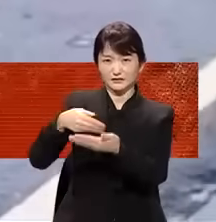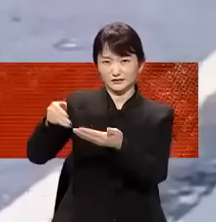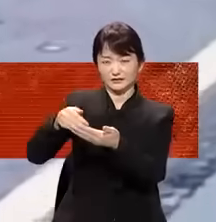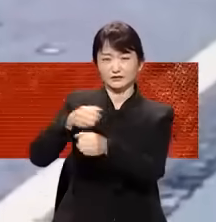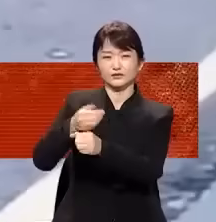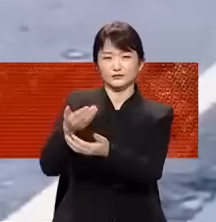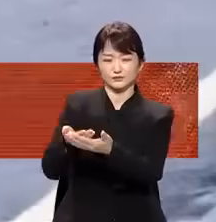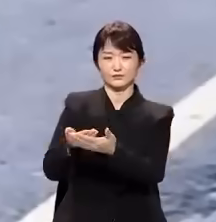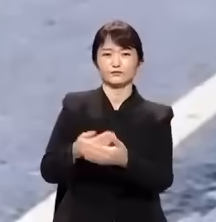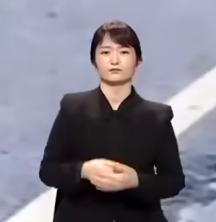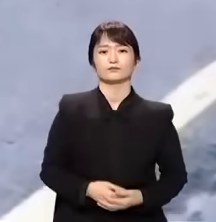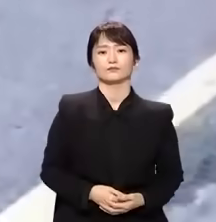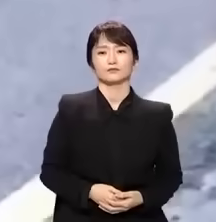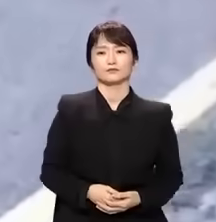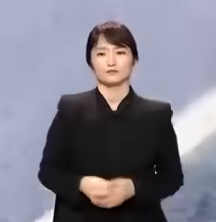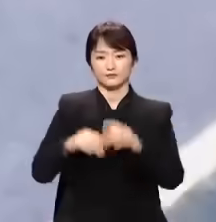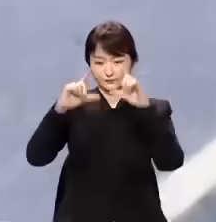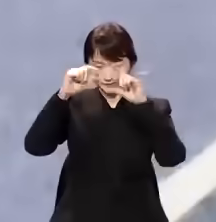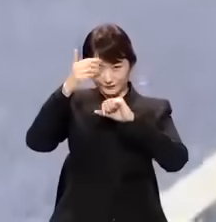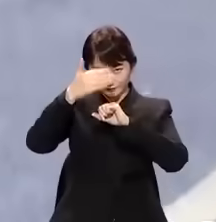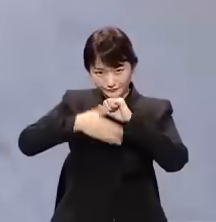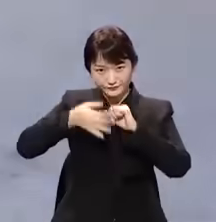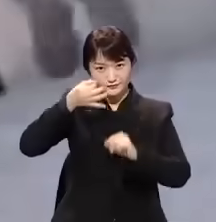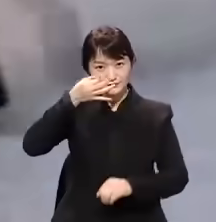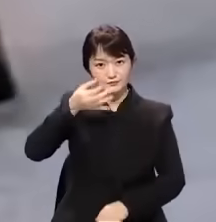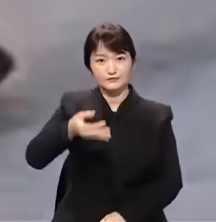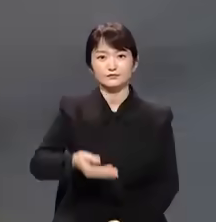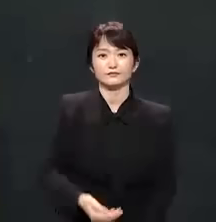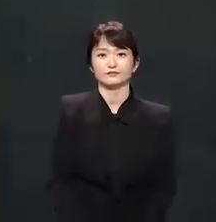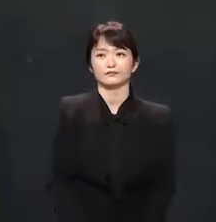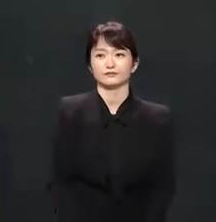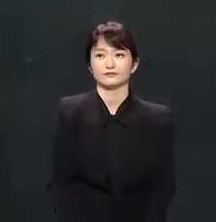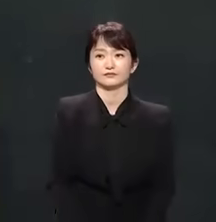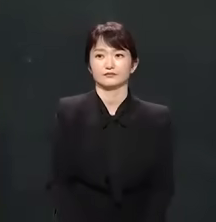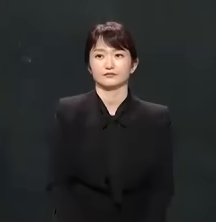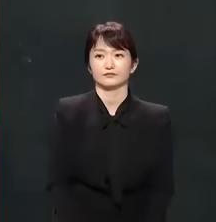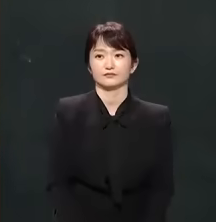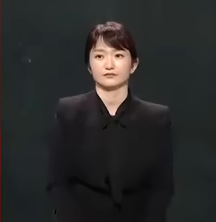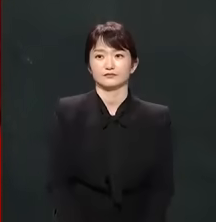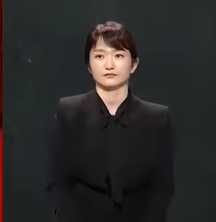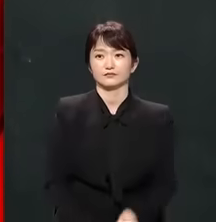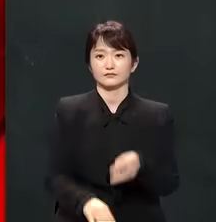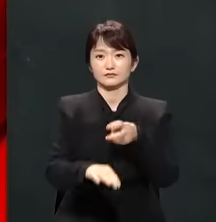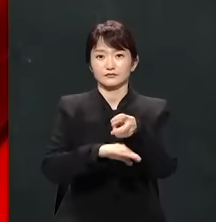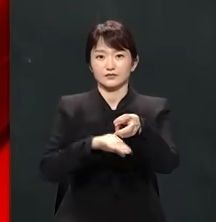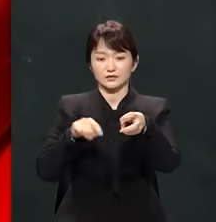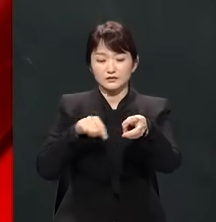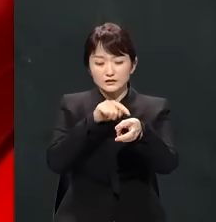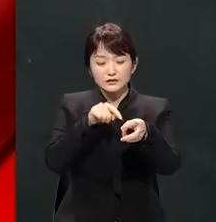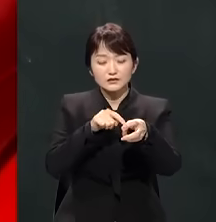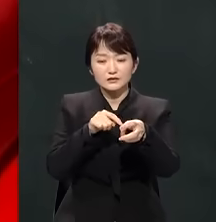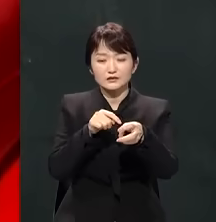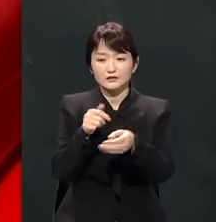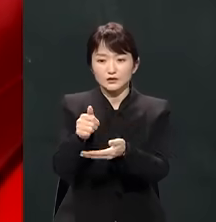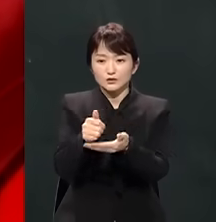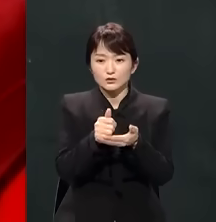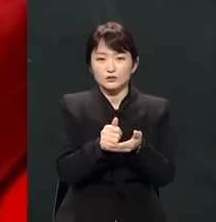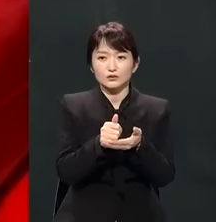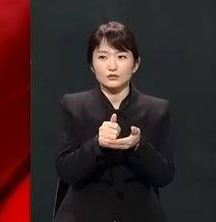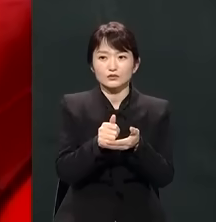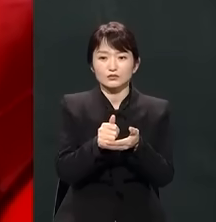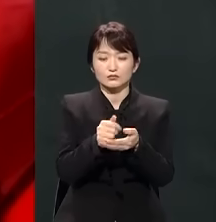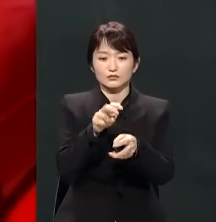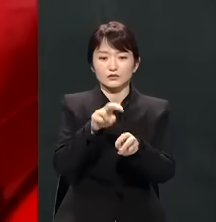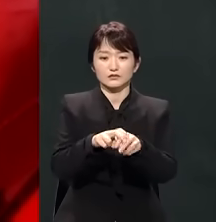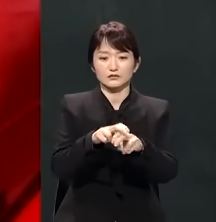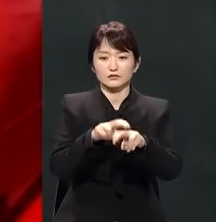좋습니다 자 다음은 사진으로 이어갑니다 자 버스 한 승객이 의자를 뒤로 확 젖힌 채 앉아 있는데요